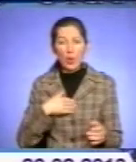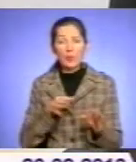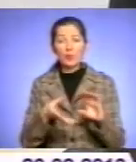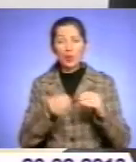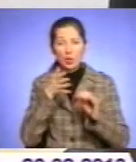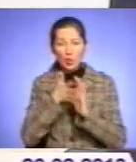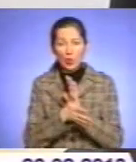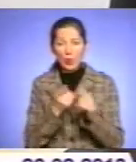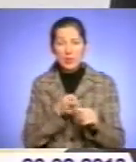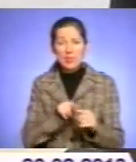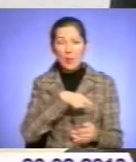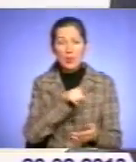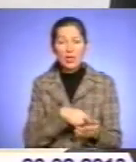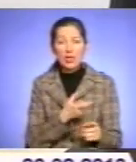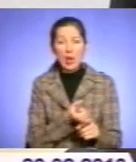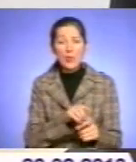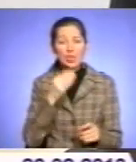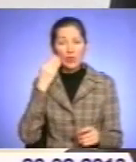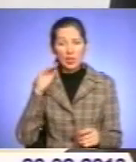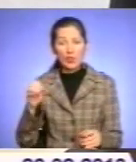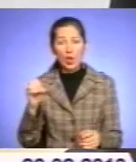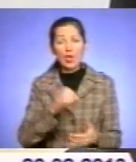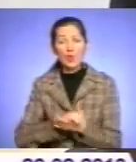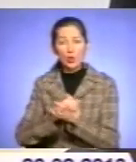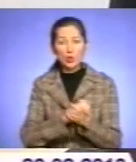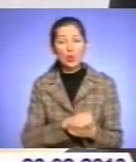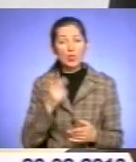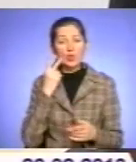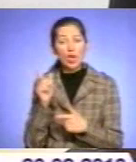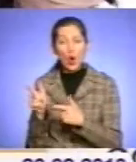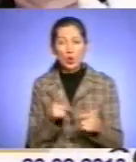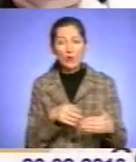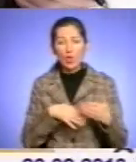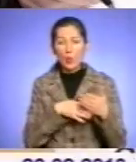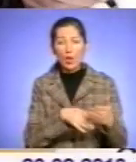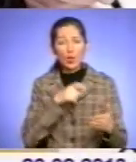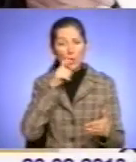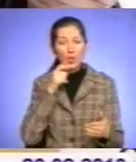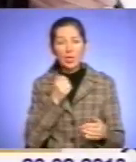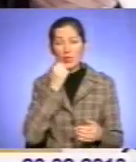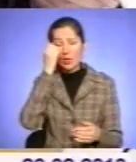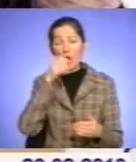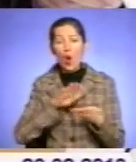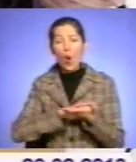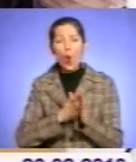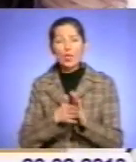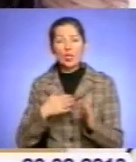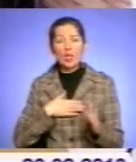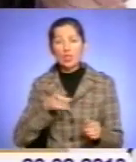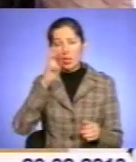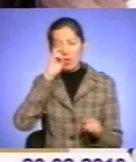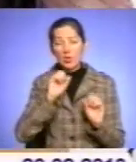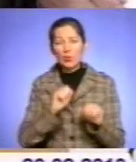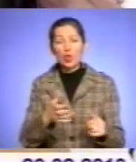ефективно. Євросоюз завжди готовий допомагати Україні. Завдяки угоді наша держава зможе отримати доступ до ринків